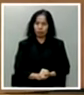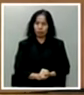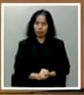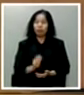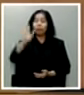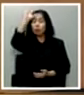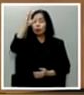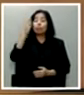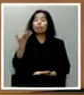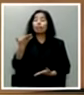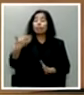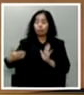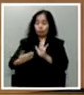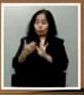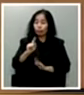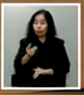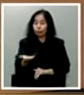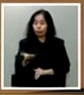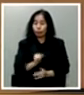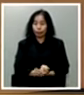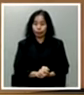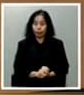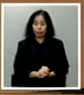งเชิญนะประท้วงความผิดเรื่องใดเชิญครับ